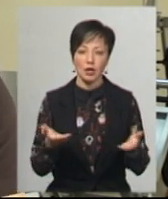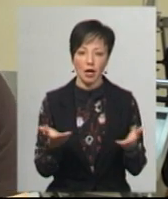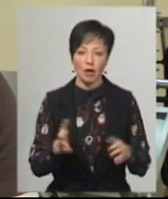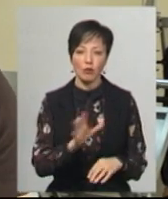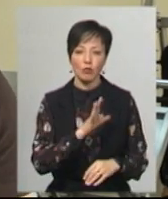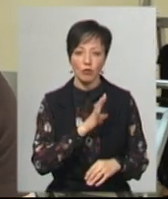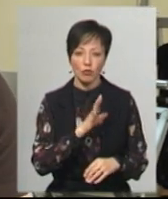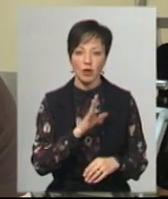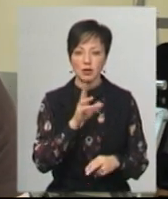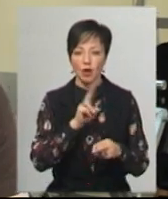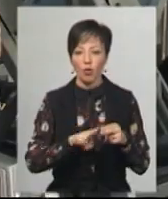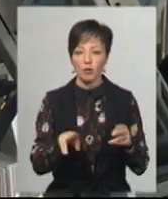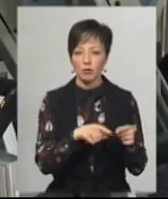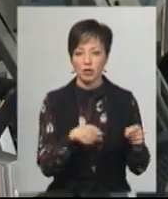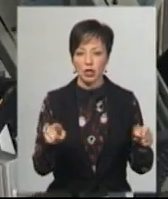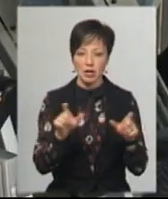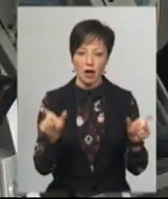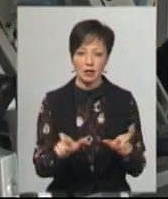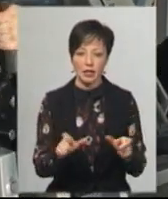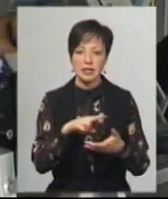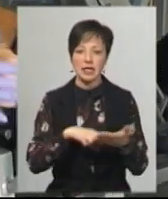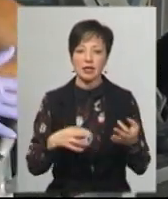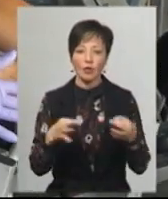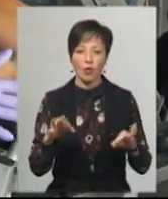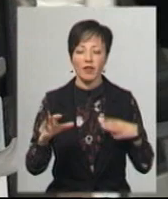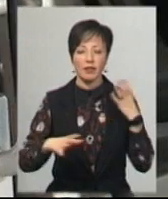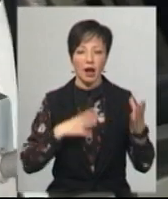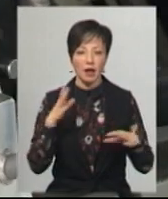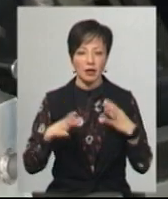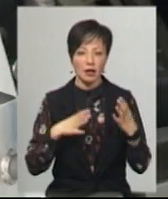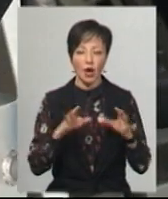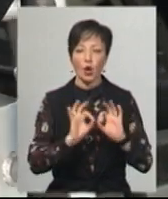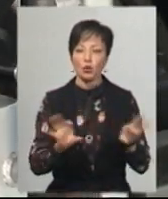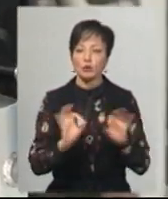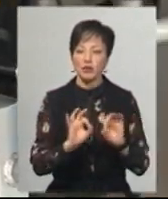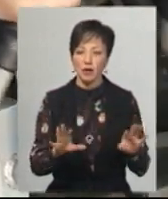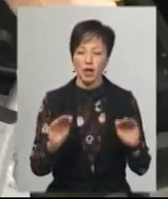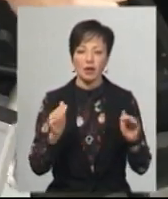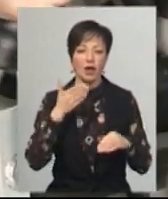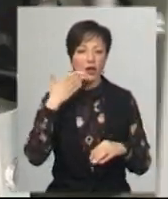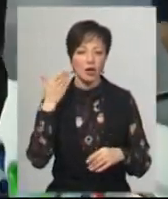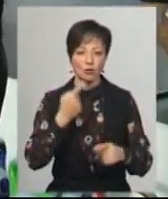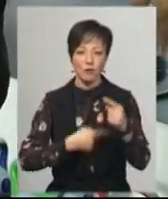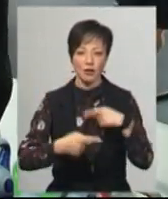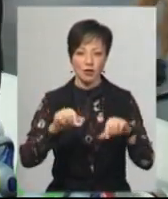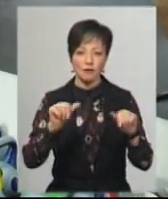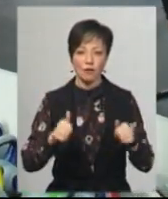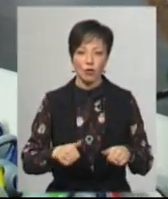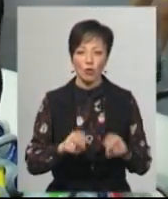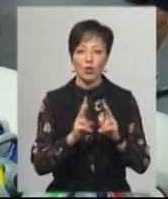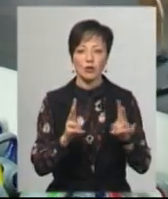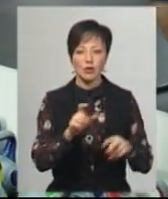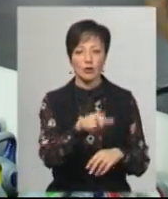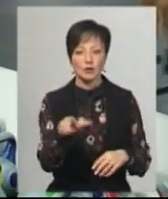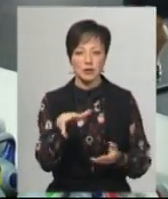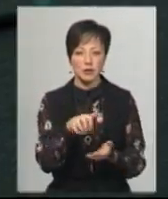який був загублений під час карантину. Сертифікований фітнес-тренер Вадим Аштали розповідає, що найлегше повертатися у форму буде тим людям,